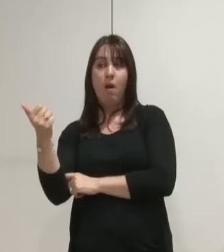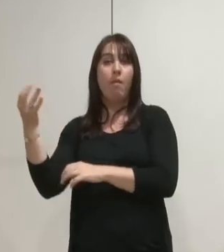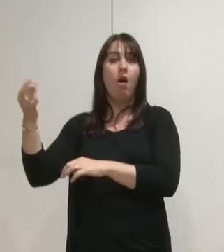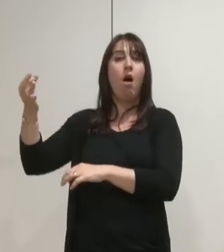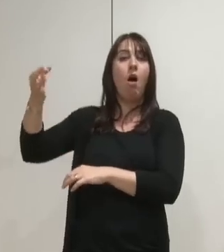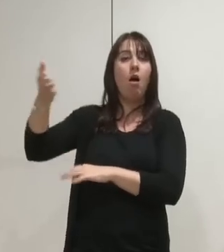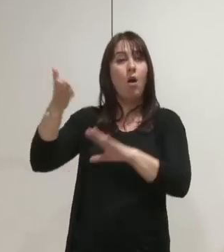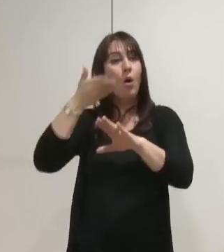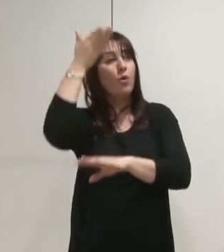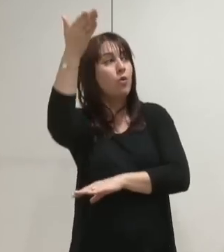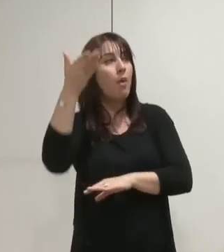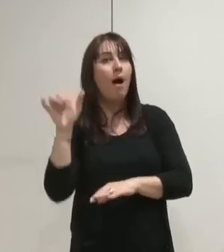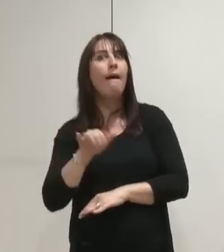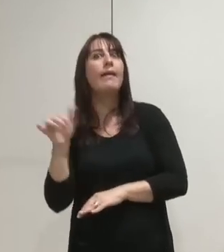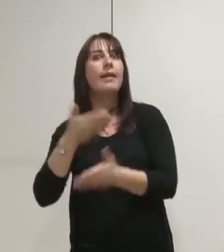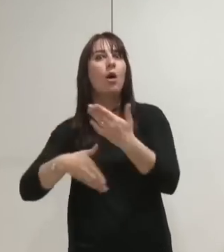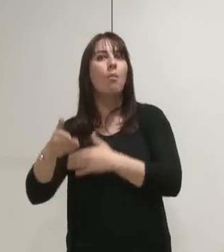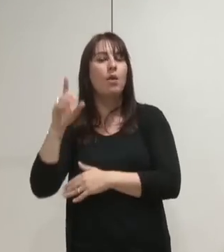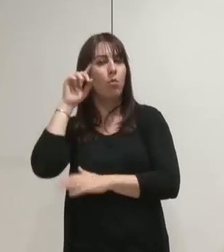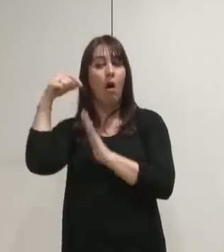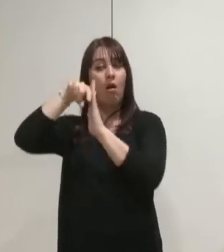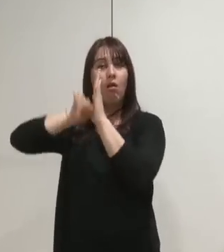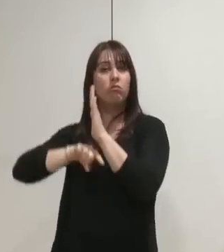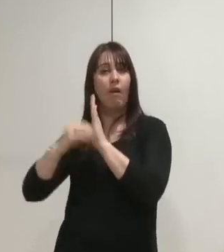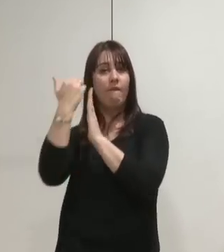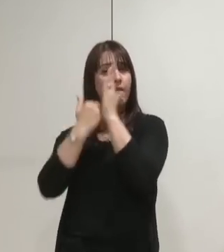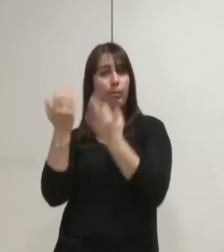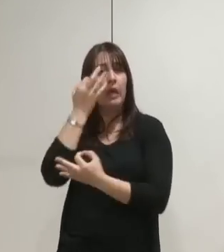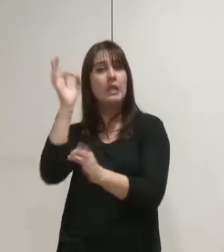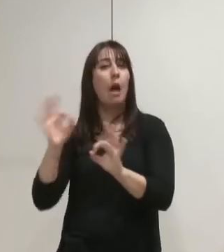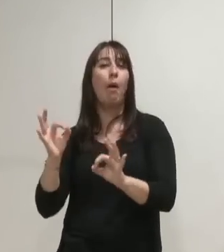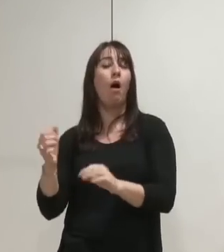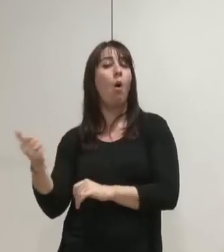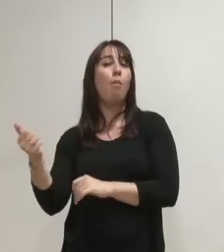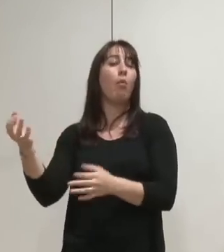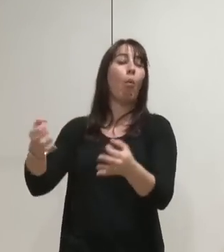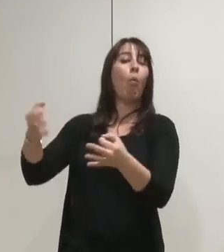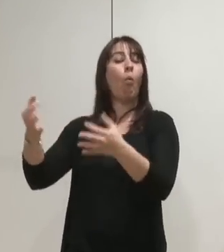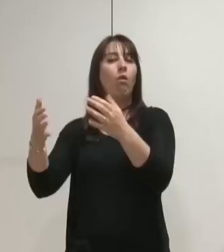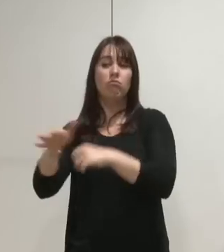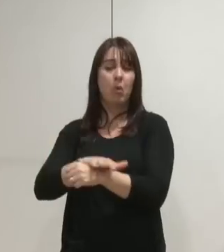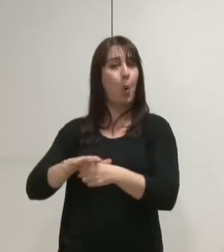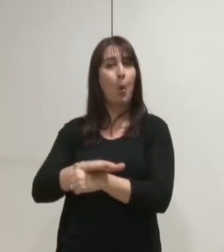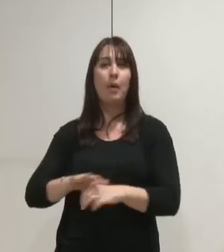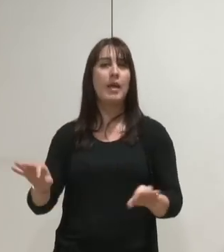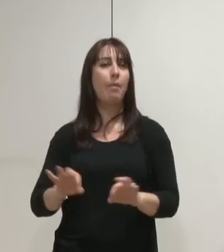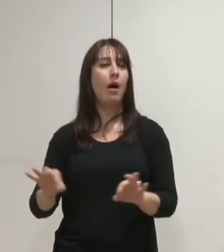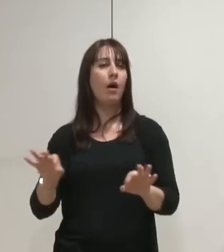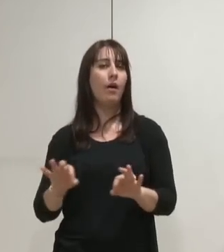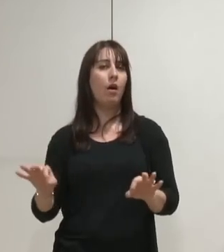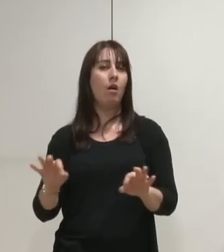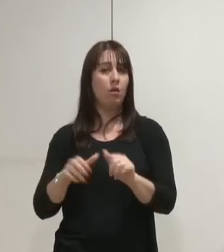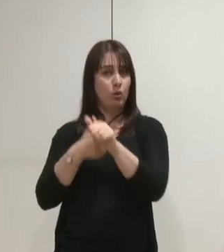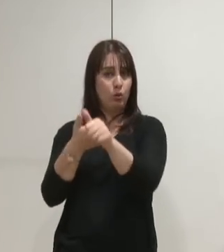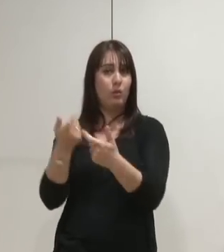les faire alors qu'elles ne sont pas nécessairement listées de façon précise et de façon exhaustive dans le cadre du